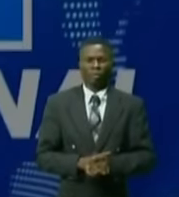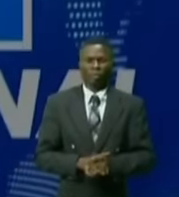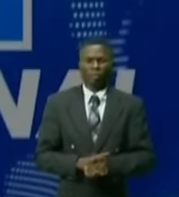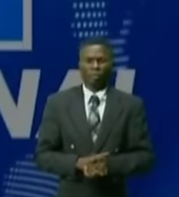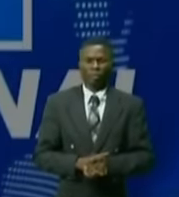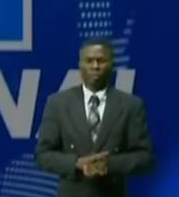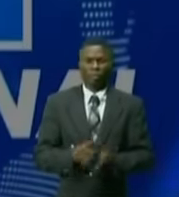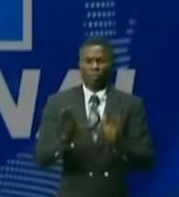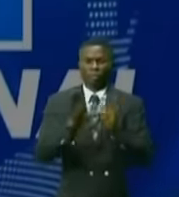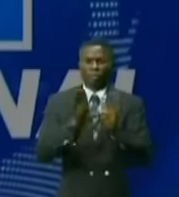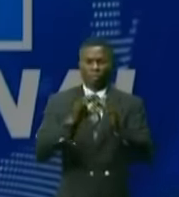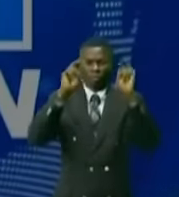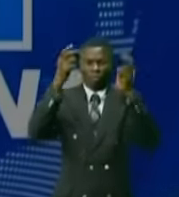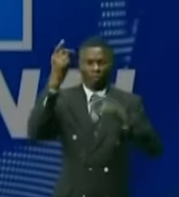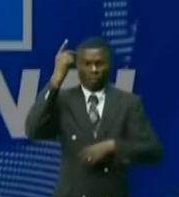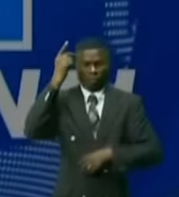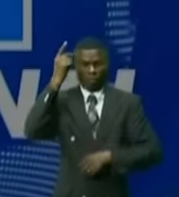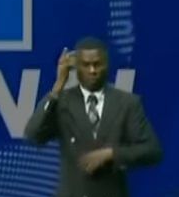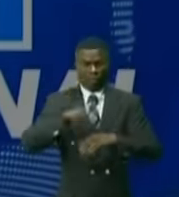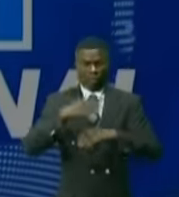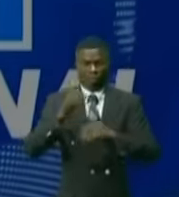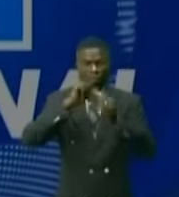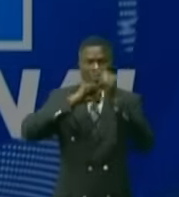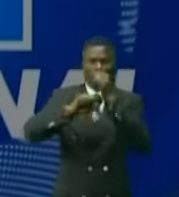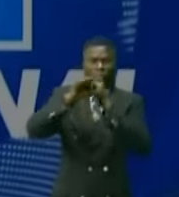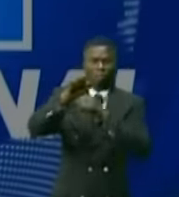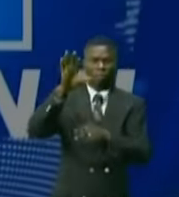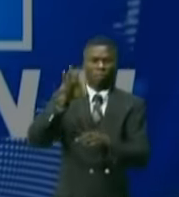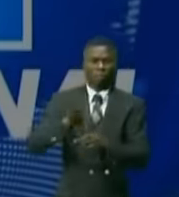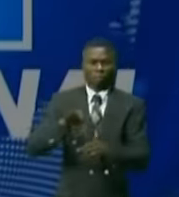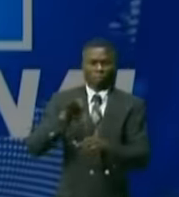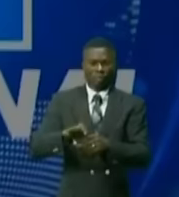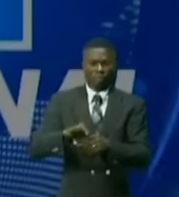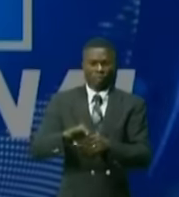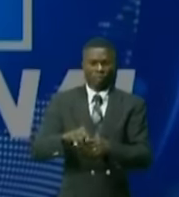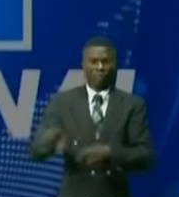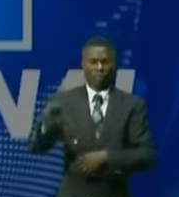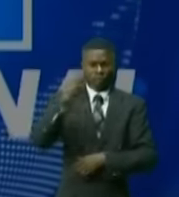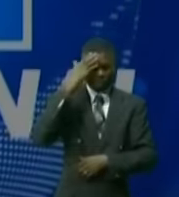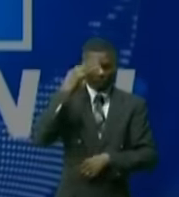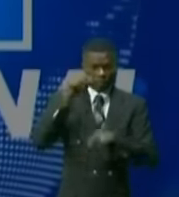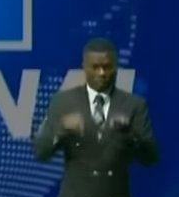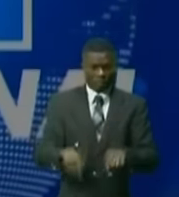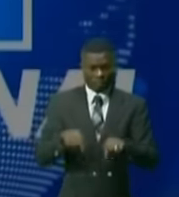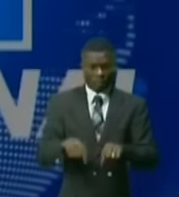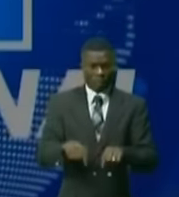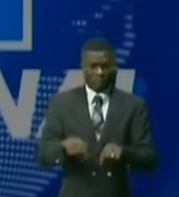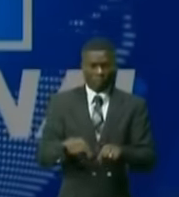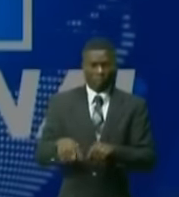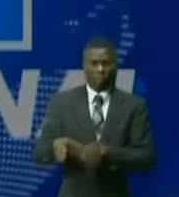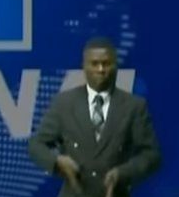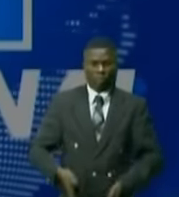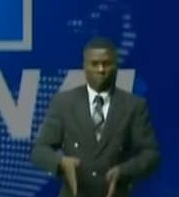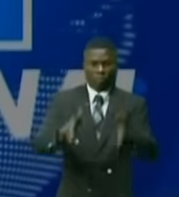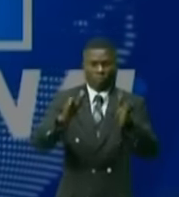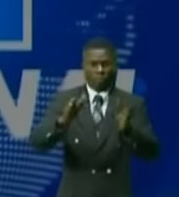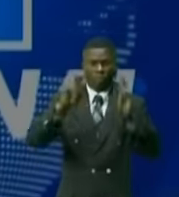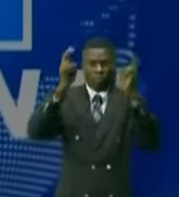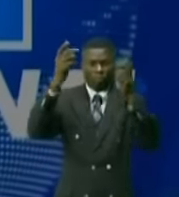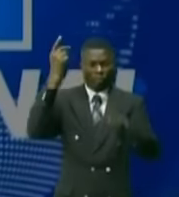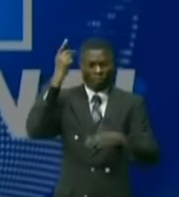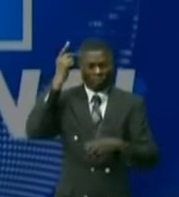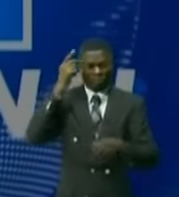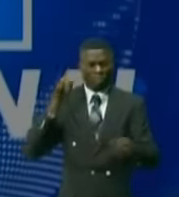Quelle est l'image de la ville de Kinshasa après la campagne électorale? Vous le savez, pendant cette période, les artères, les murs de la ville